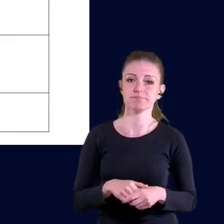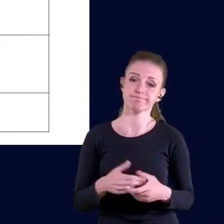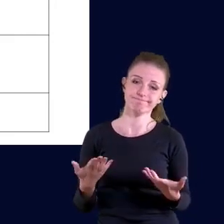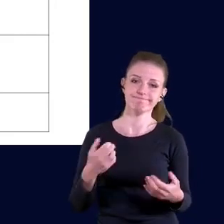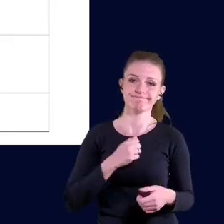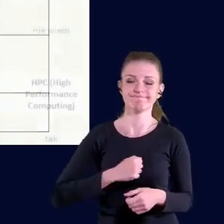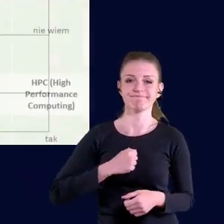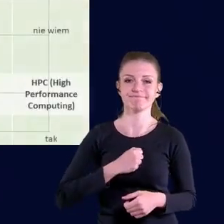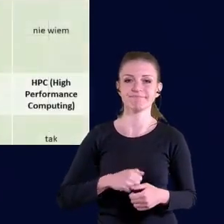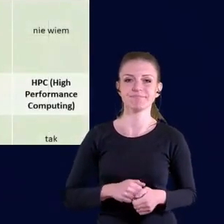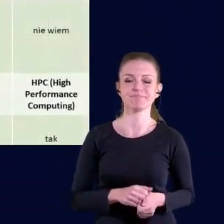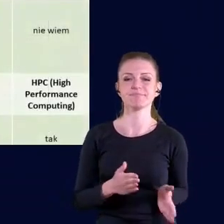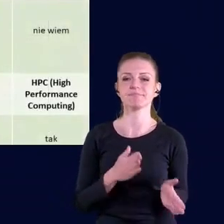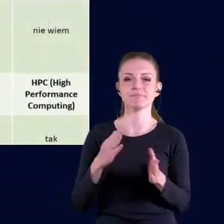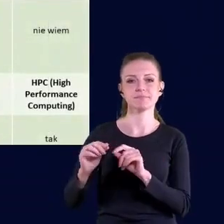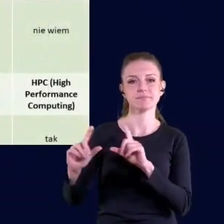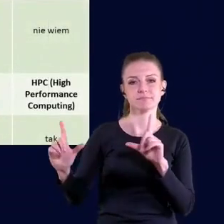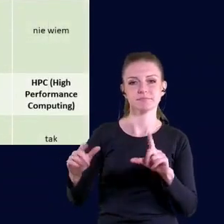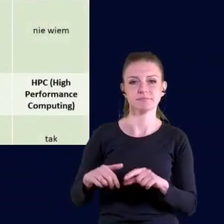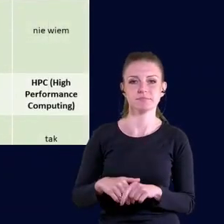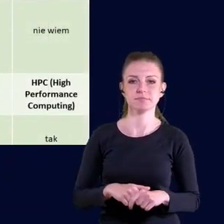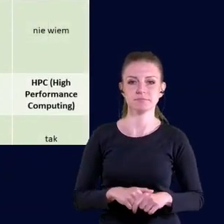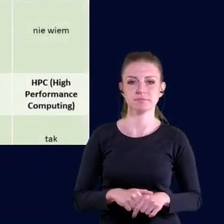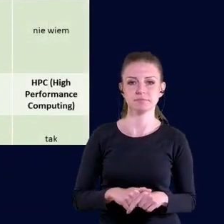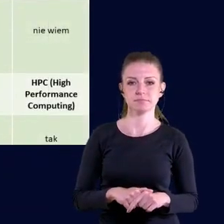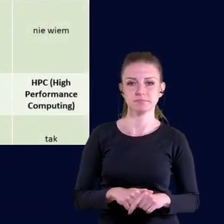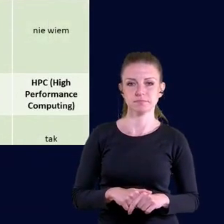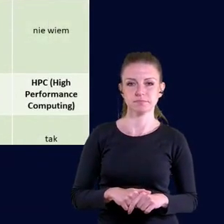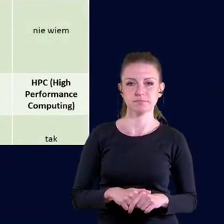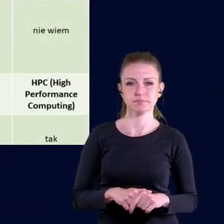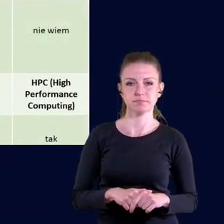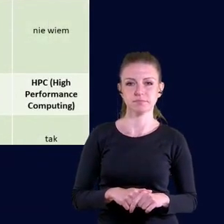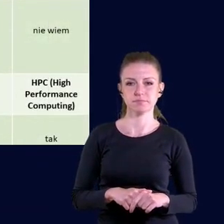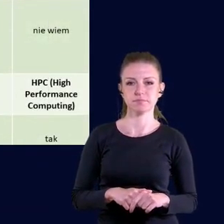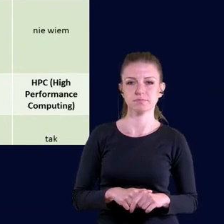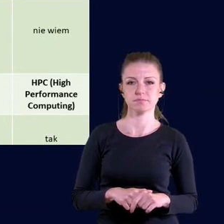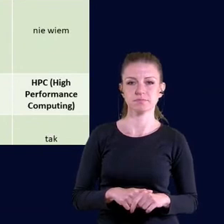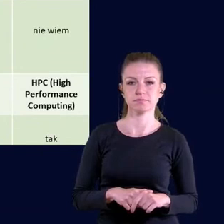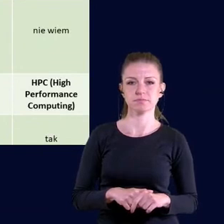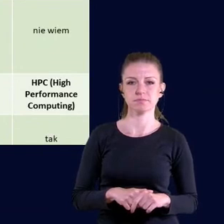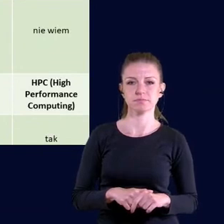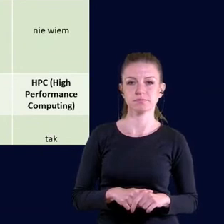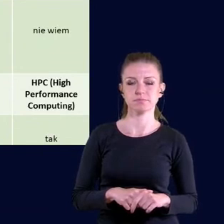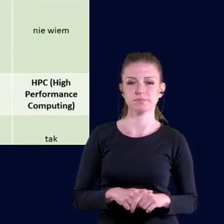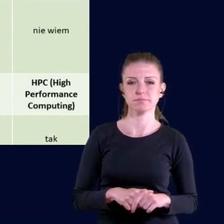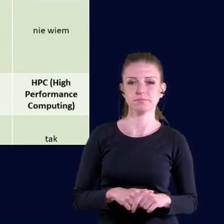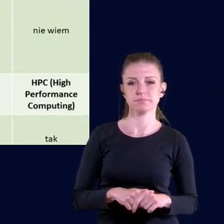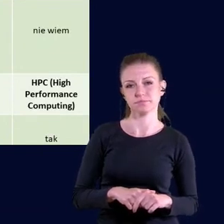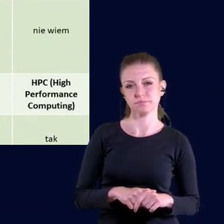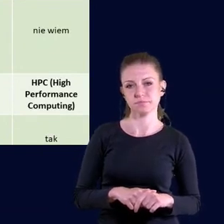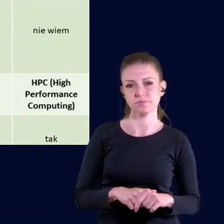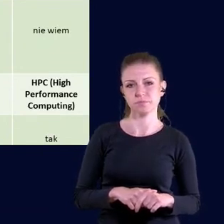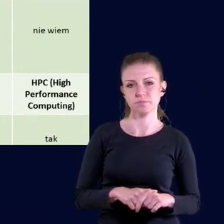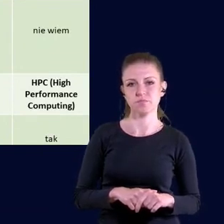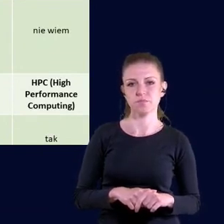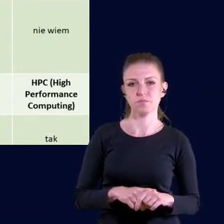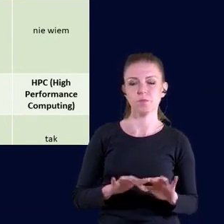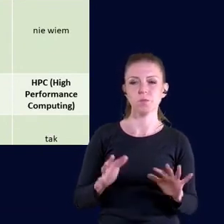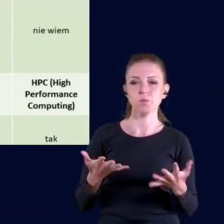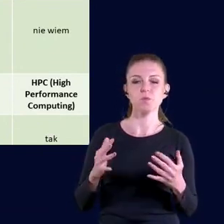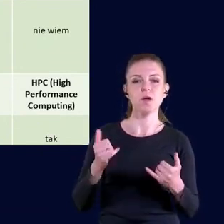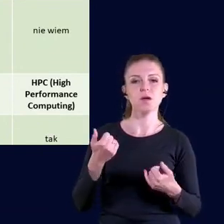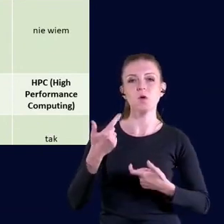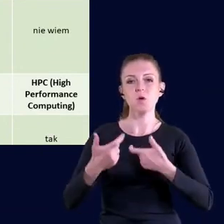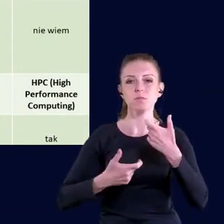następny proszę A jeśli chodzi o infrastrukturę otwartej nauki na